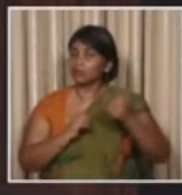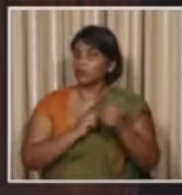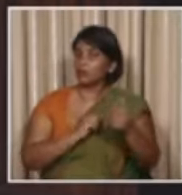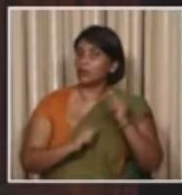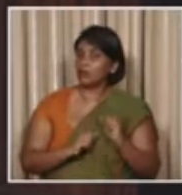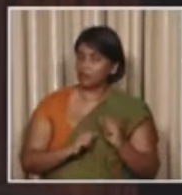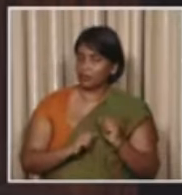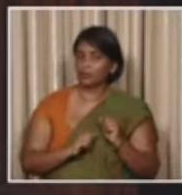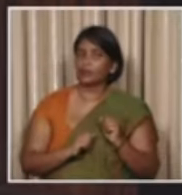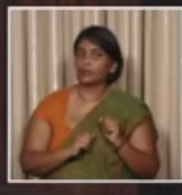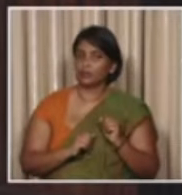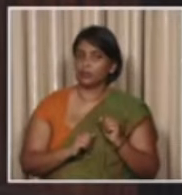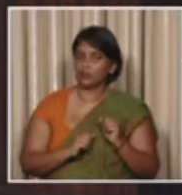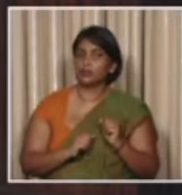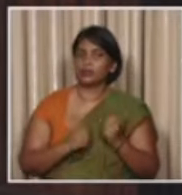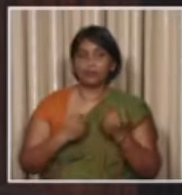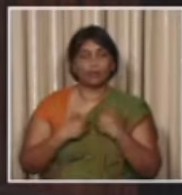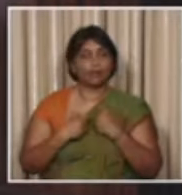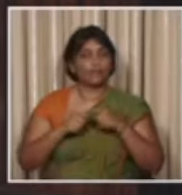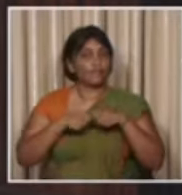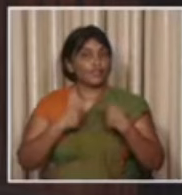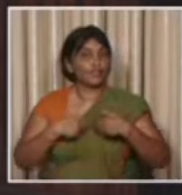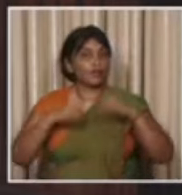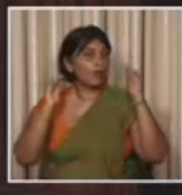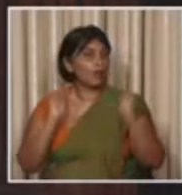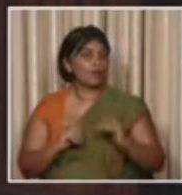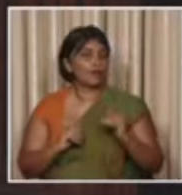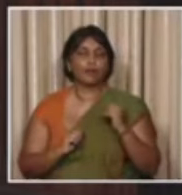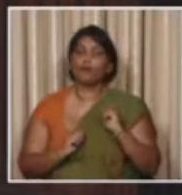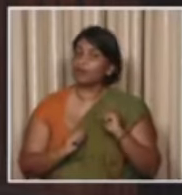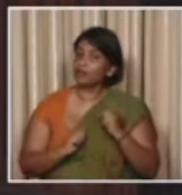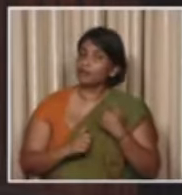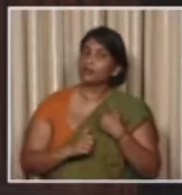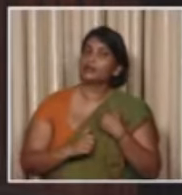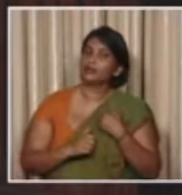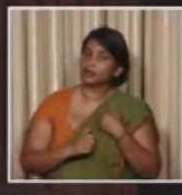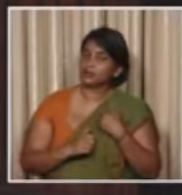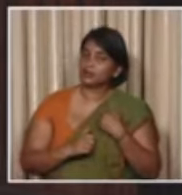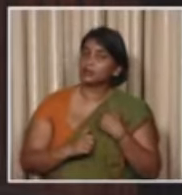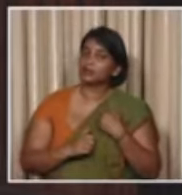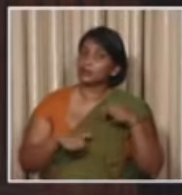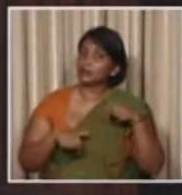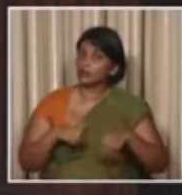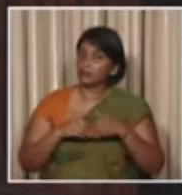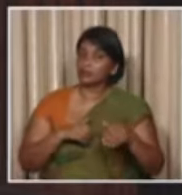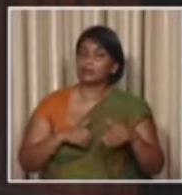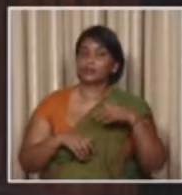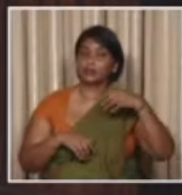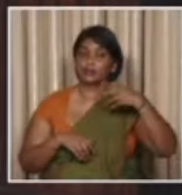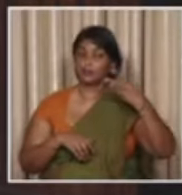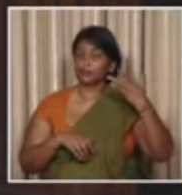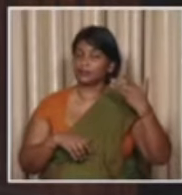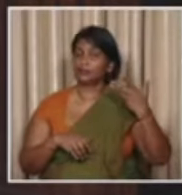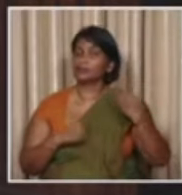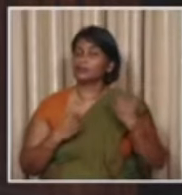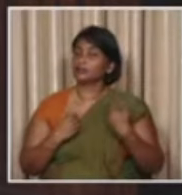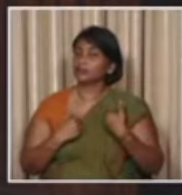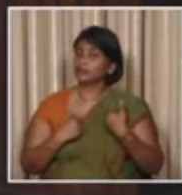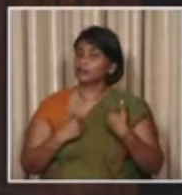කොහමද? අපේ තියෙන වියදම් අඩු කරගන්නේ කොහමද? අපි දැන් මේ වෙනකොට ඉලෙක්ට්‍රිසිටි අපේ